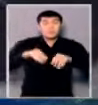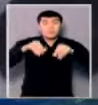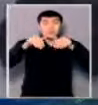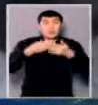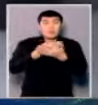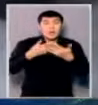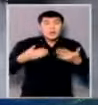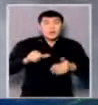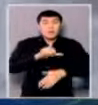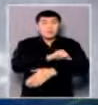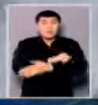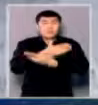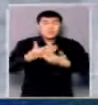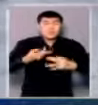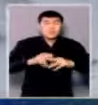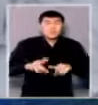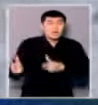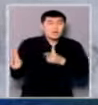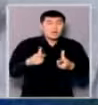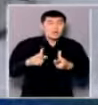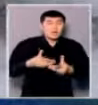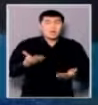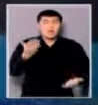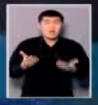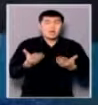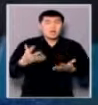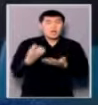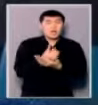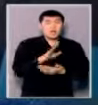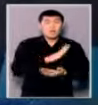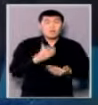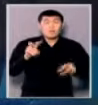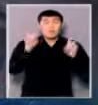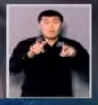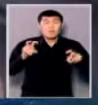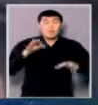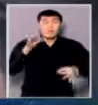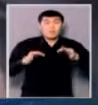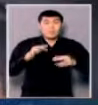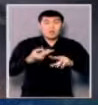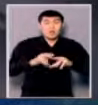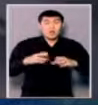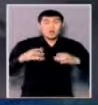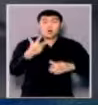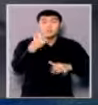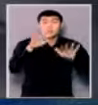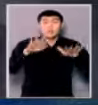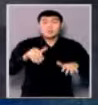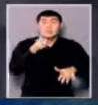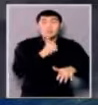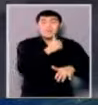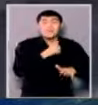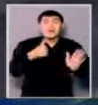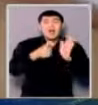зат, есірткі дозаларын дайындап, өлшейтін түрлі құралдар табылған. Тергеуден соң күдікті қала аумағында үш жерде жасырған 60